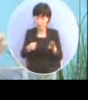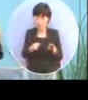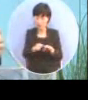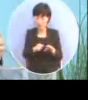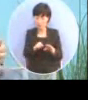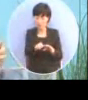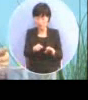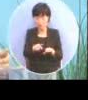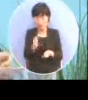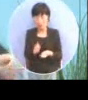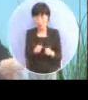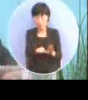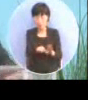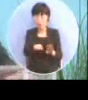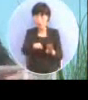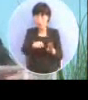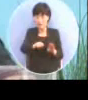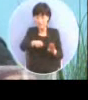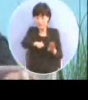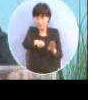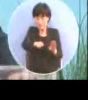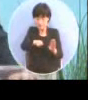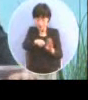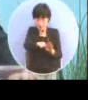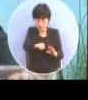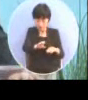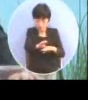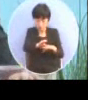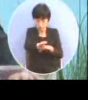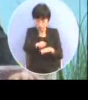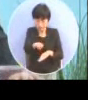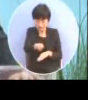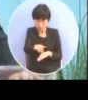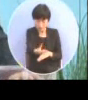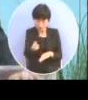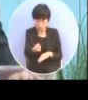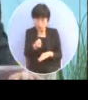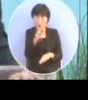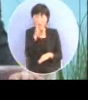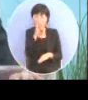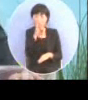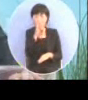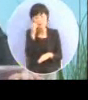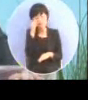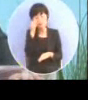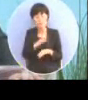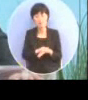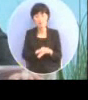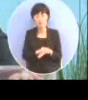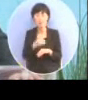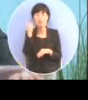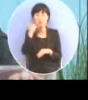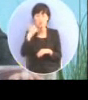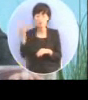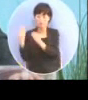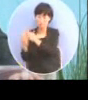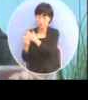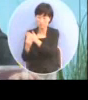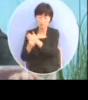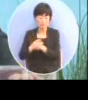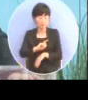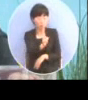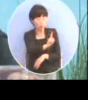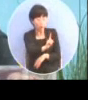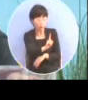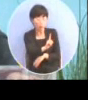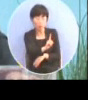막 두드리고 확 안 열려. 아, tôi rút ra lại đút khóa vào mở không được, đấm xe mà không thấy được. 누가 오더니 뭐 하십니까? Vậy thì ai đứng đằng sau tôi? Đây,